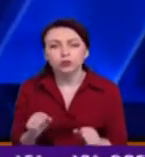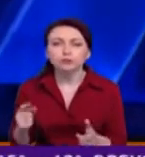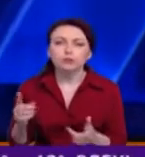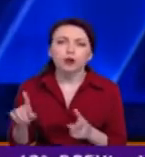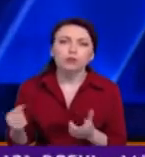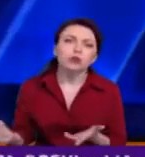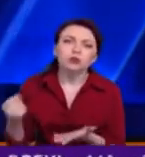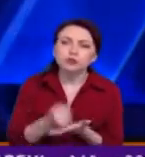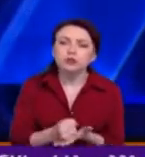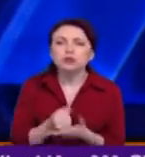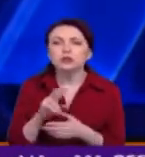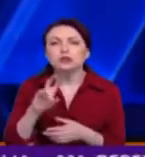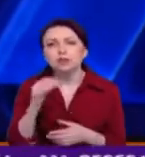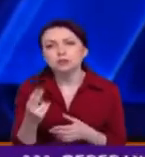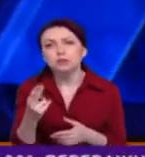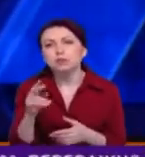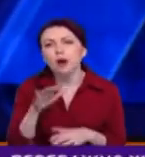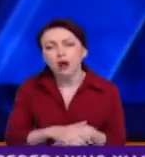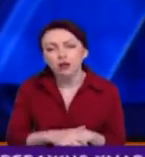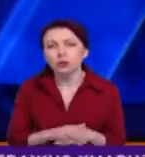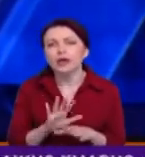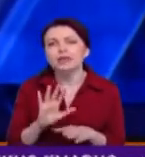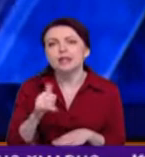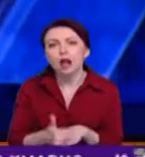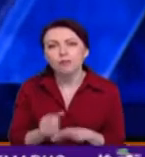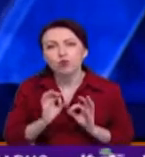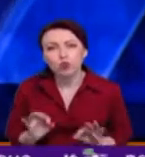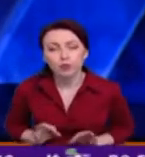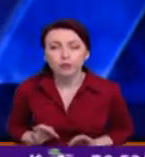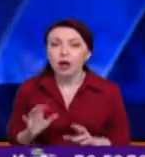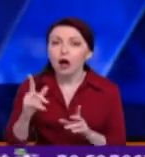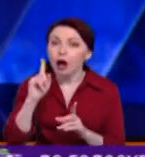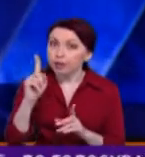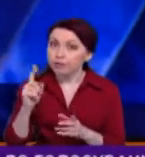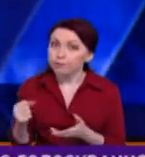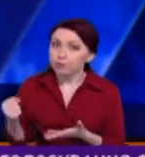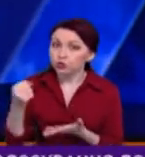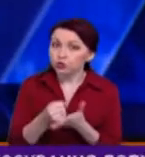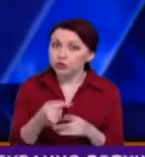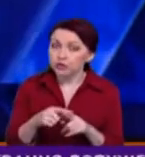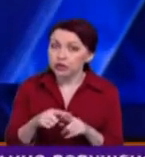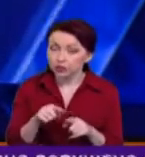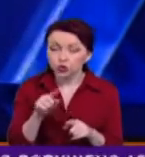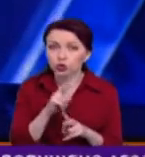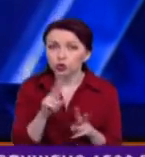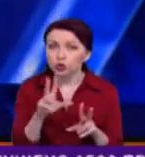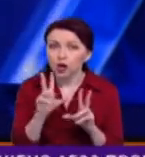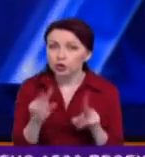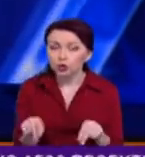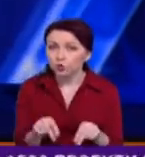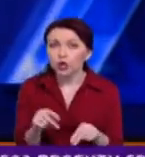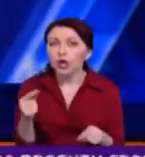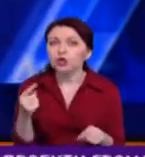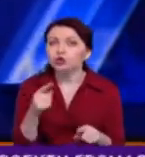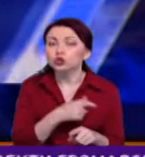кандидатуру голови Нацбанку, генерального прокурора. Але ж справа в тому, що подаючи ці кандидатури, ніхто не зобов'язується, ніхто не гарантує,